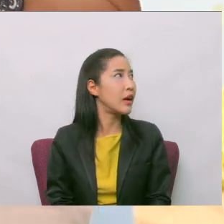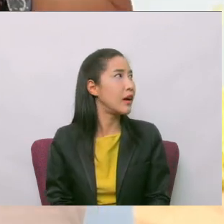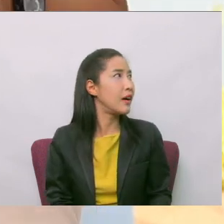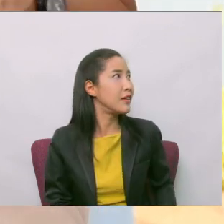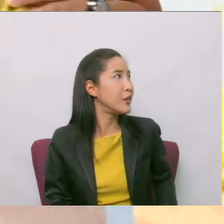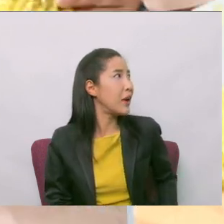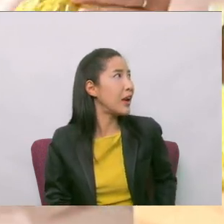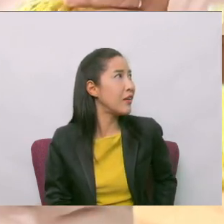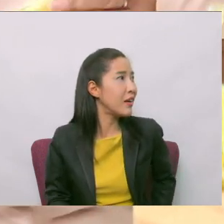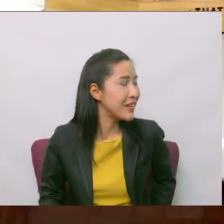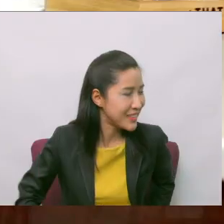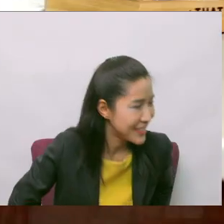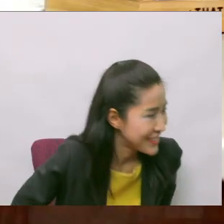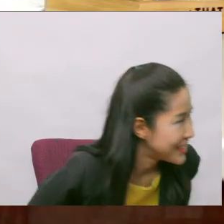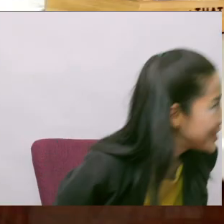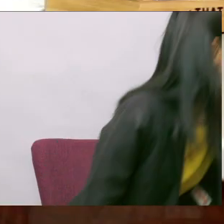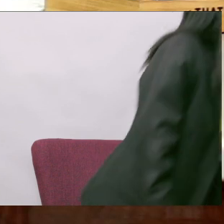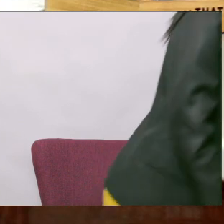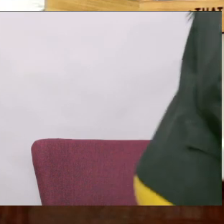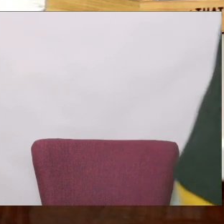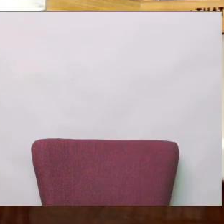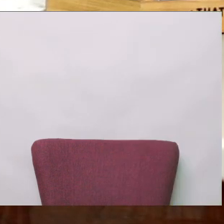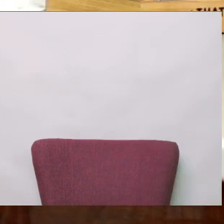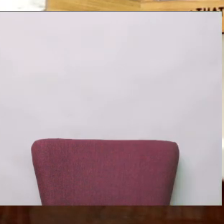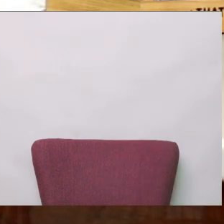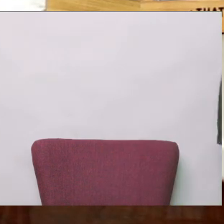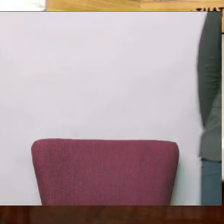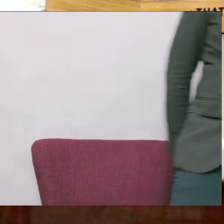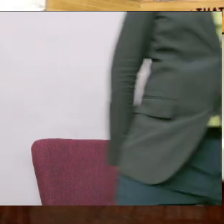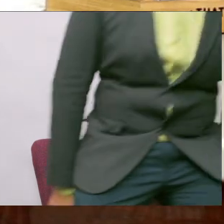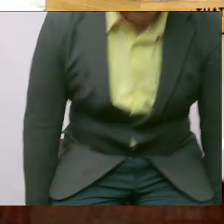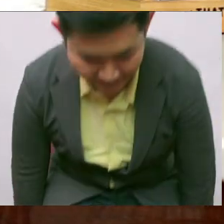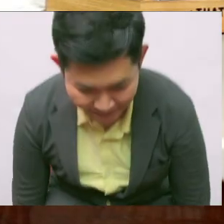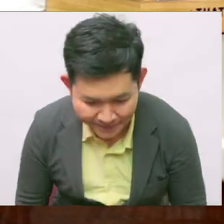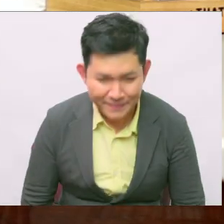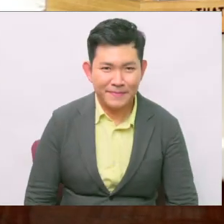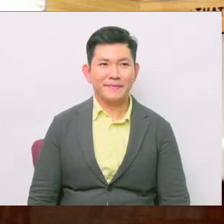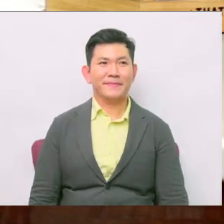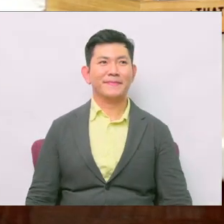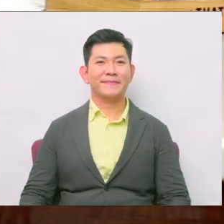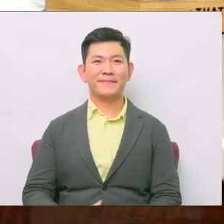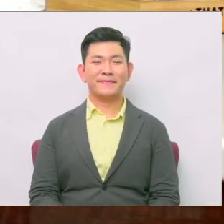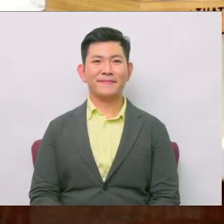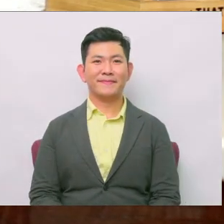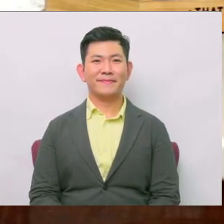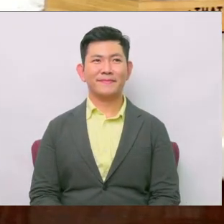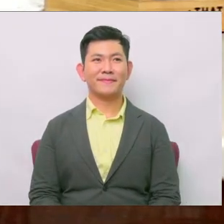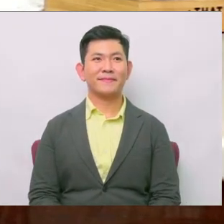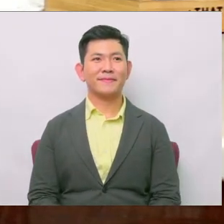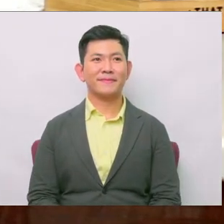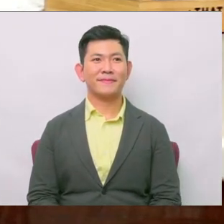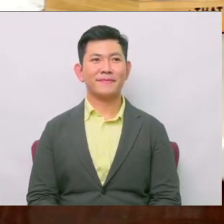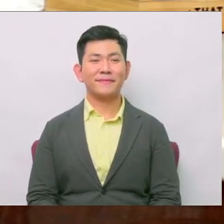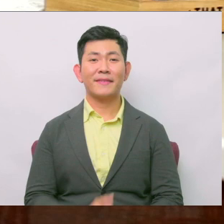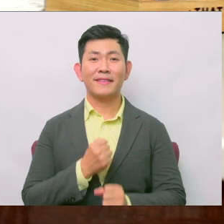คะสาธิตในเรื่องของการห่อลูกประคบ ได้ค่ะก็อันนี้ก็คือที่เรา